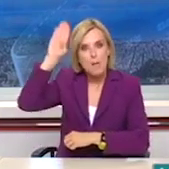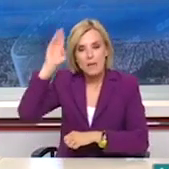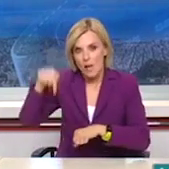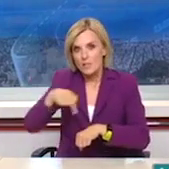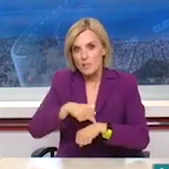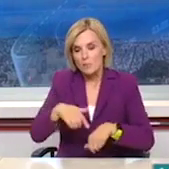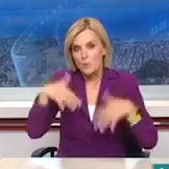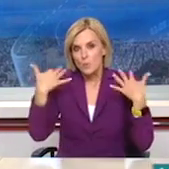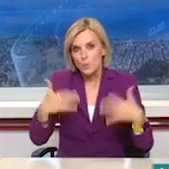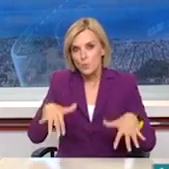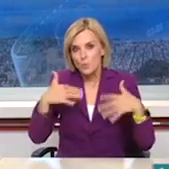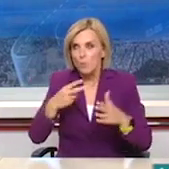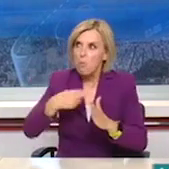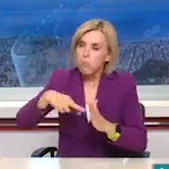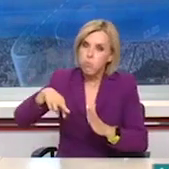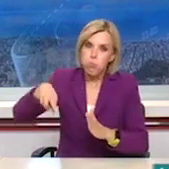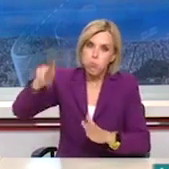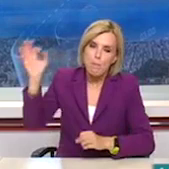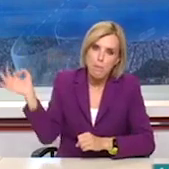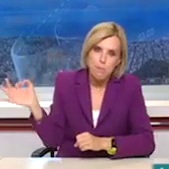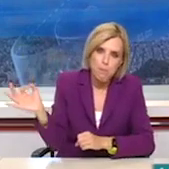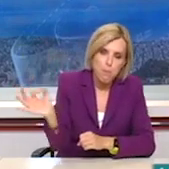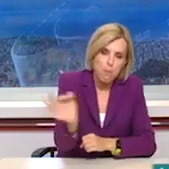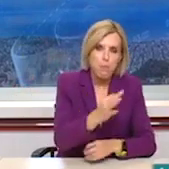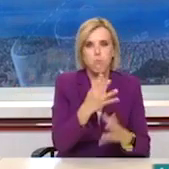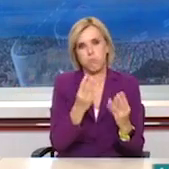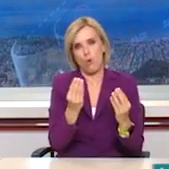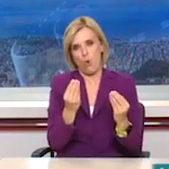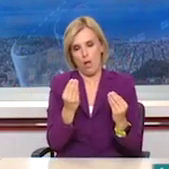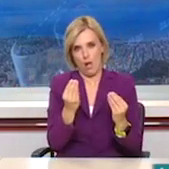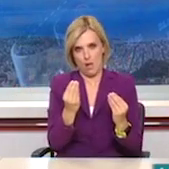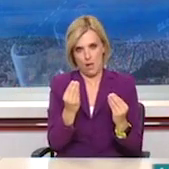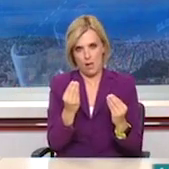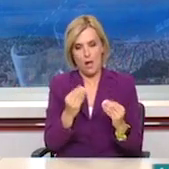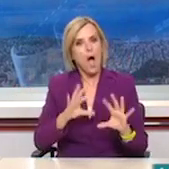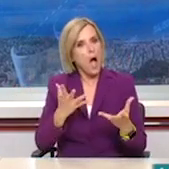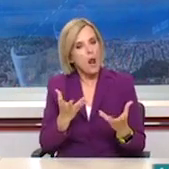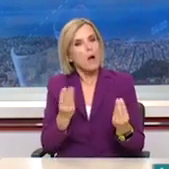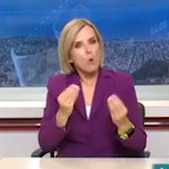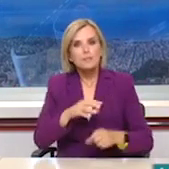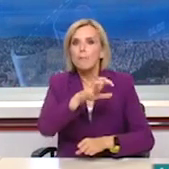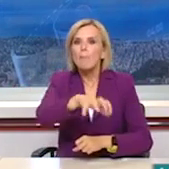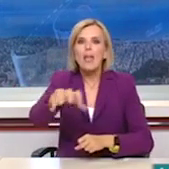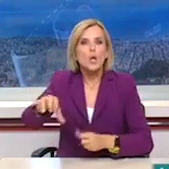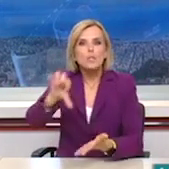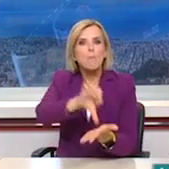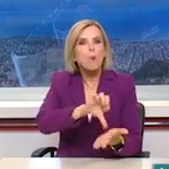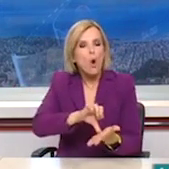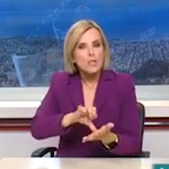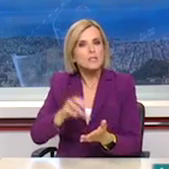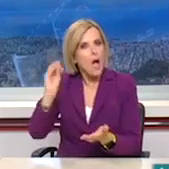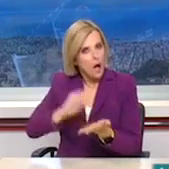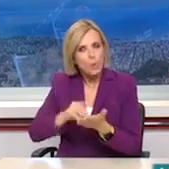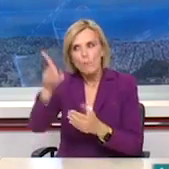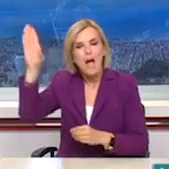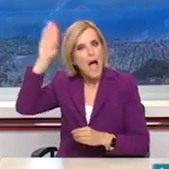στιγμή περιοχές με αρκετά μεγάλη αύξηση των κρουσμάτων, αλλά υπάρχουν και περιοχές οι οποίες μειώνονται τα κρουσμάτα και στην Αμερική ακόμα